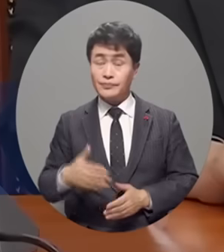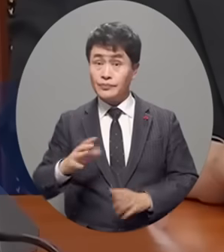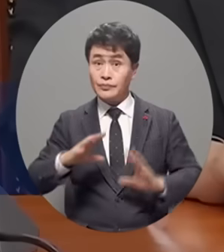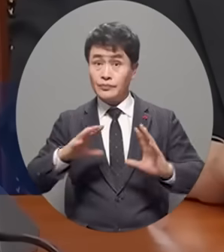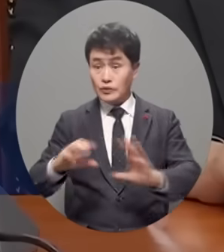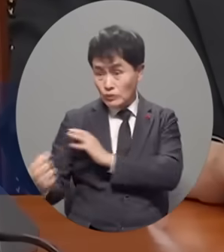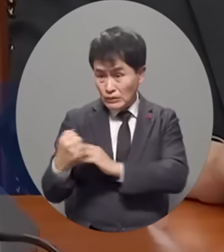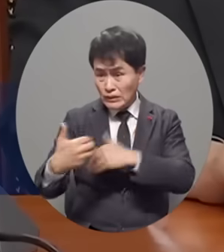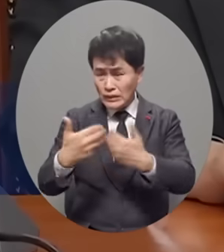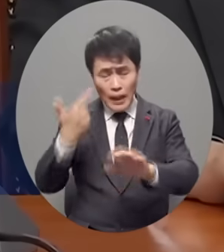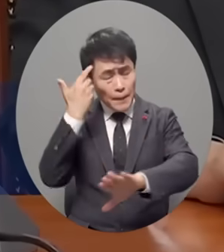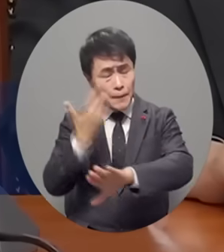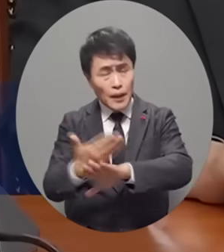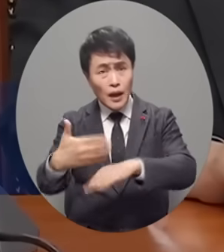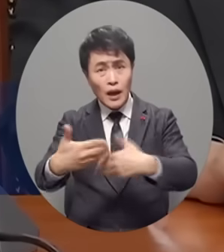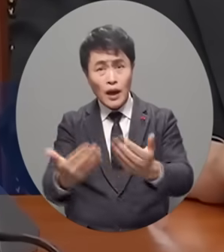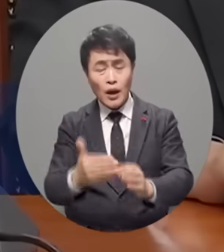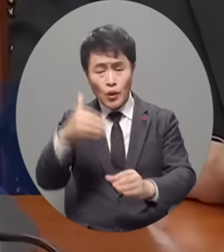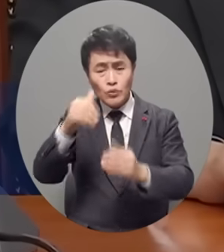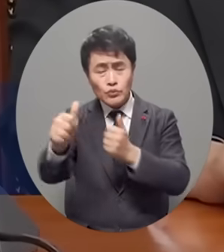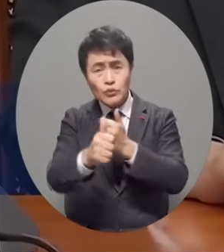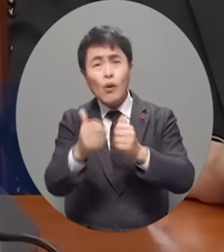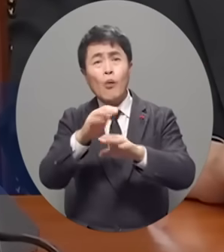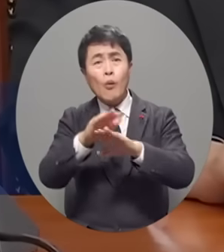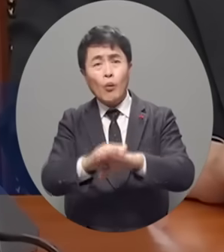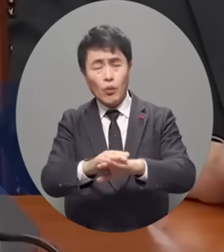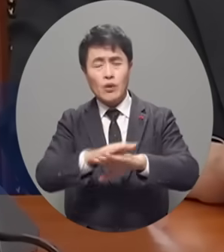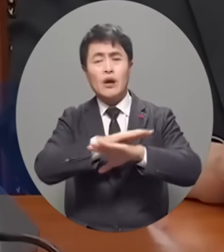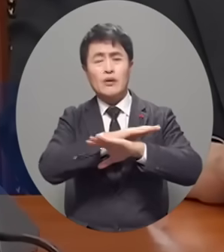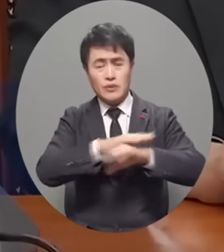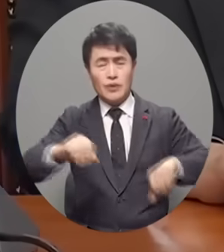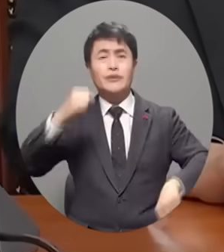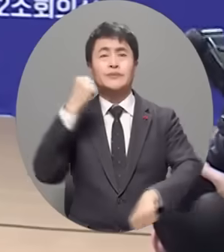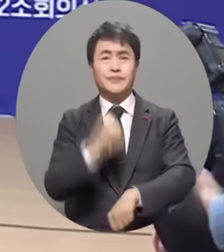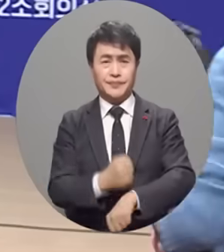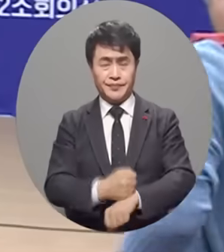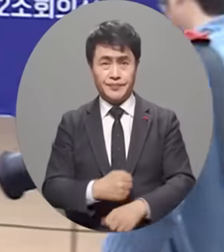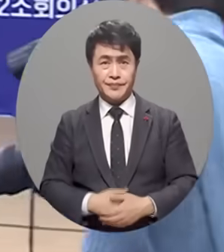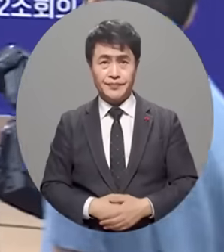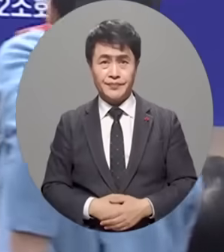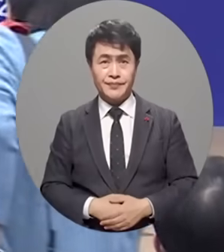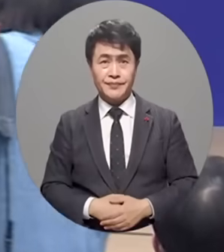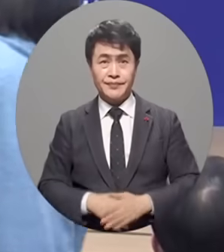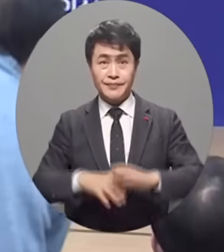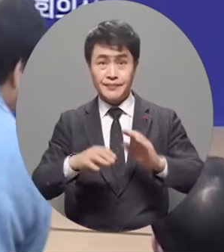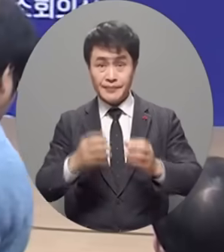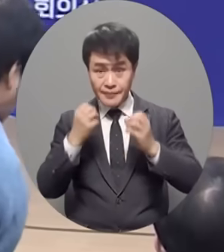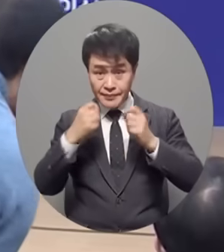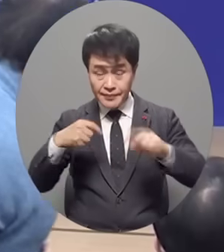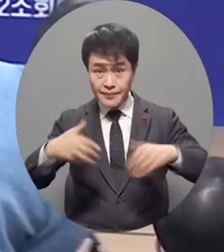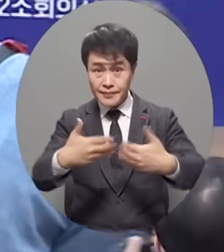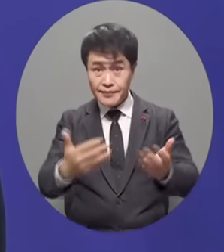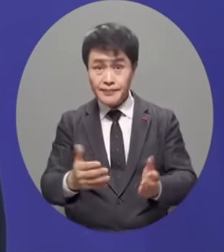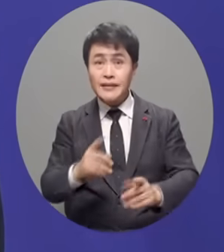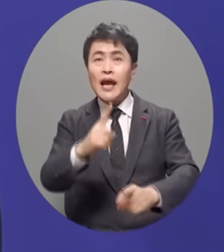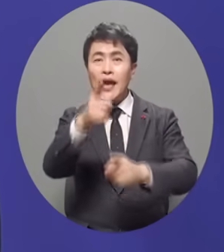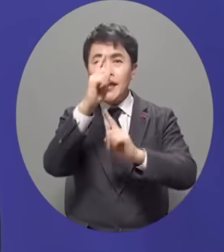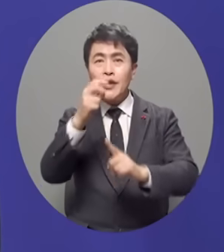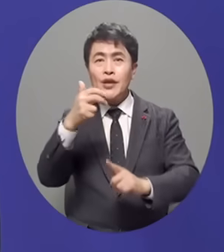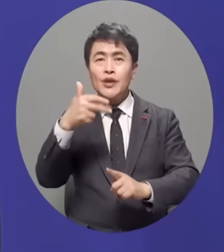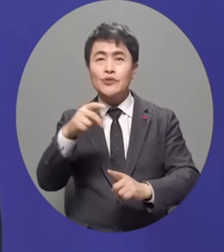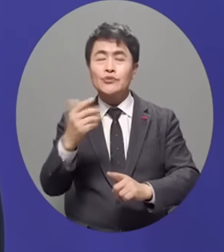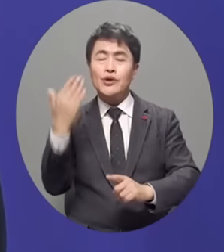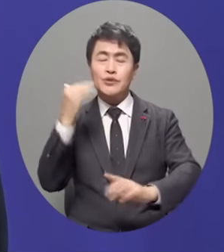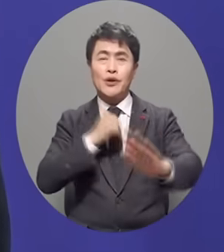국힘당의 반대 때문에 총선을 앞두고 처리하게 된 것입니다. 신당 창당을 선언한 이준석 전 대표